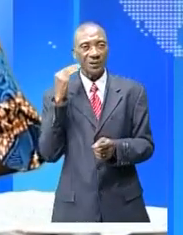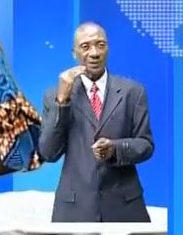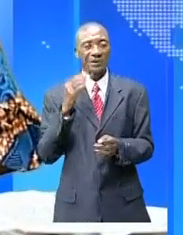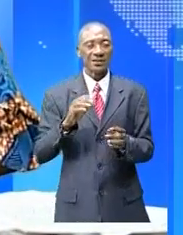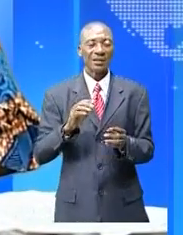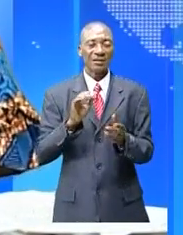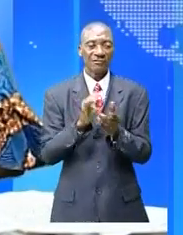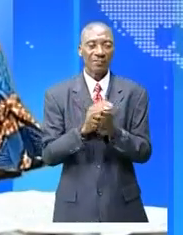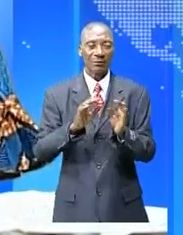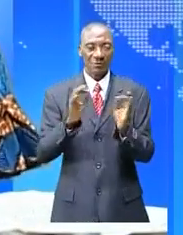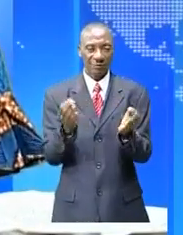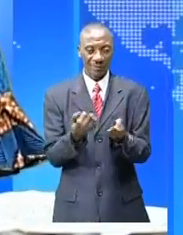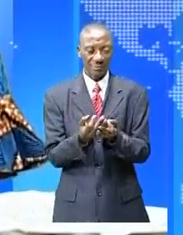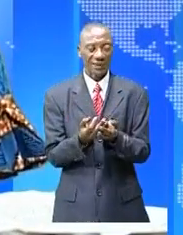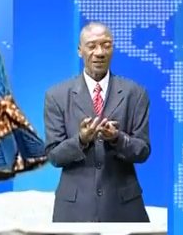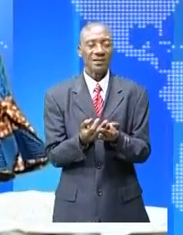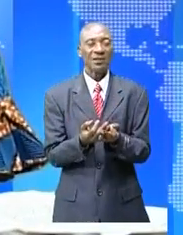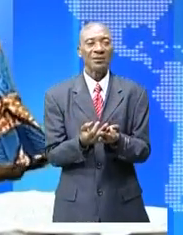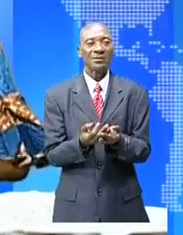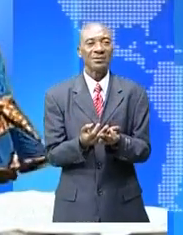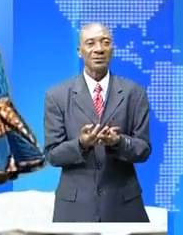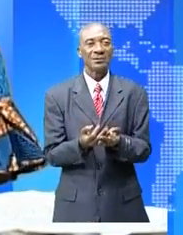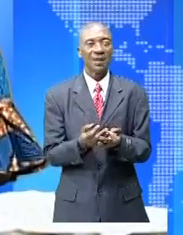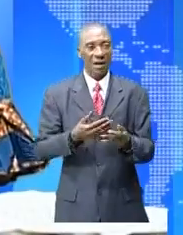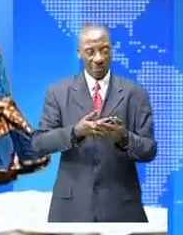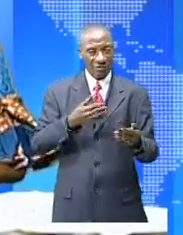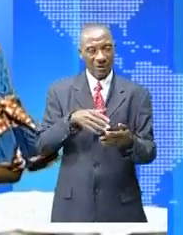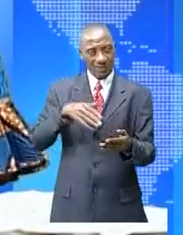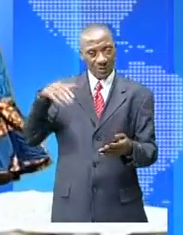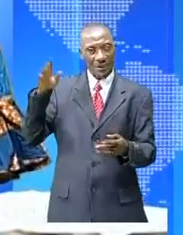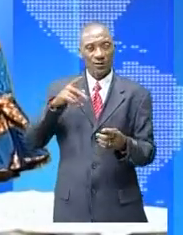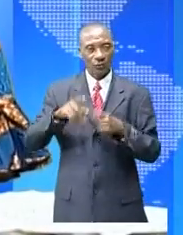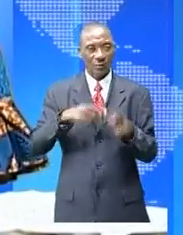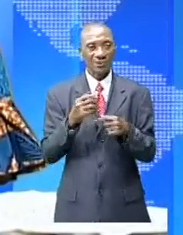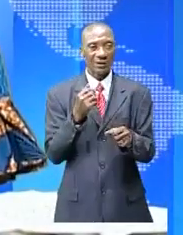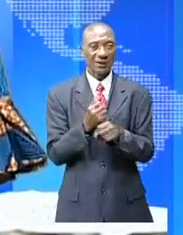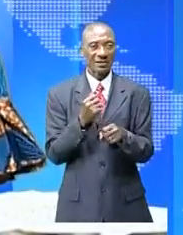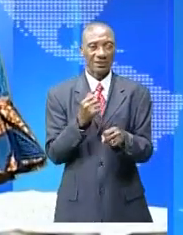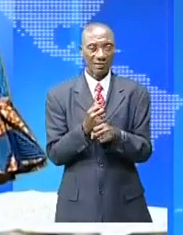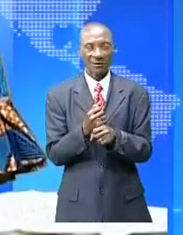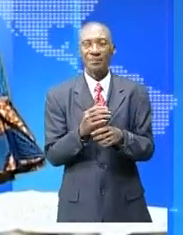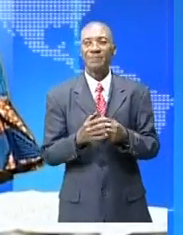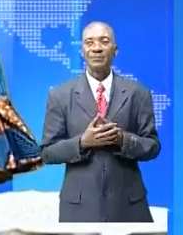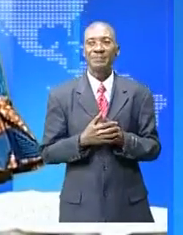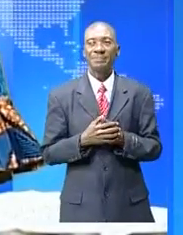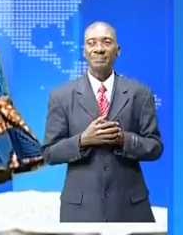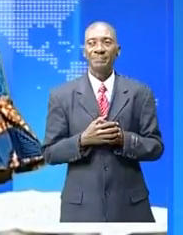genre, Béatrice Lomeya, à la veille de son départ pour le Mali, siège de son nouveau bureau.